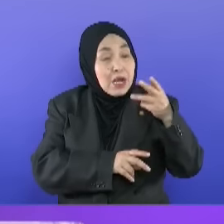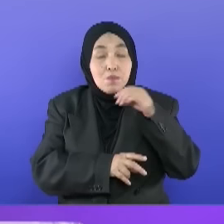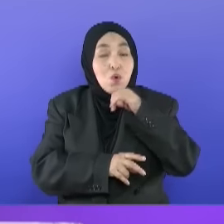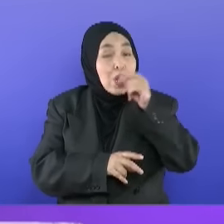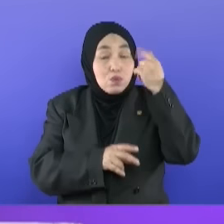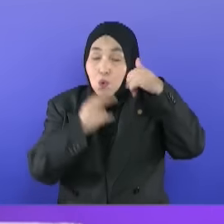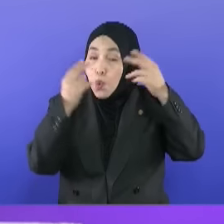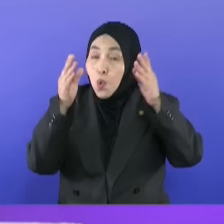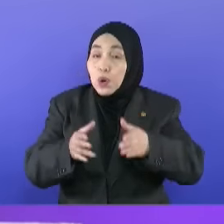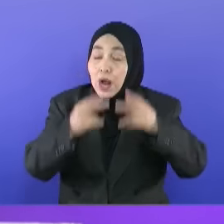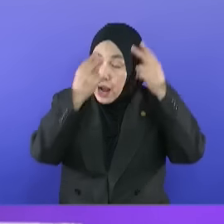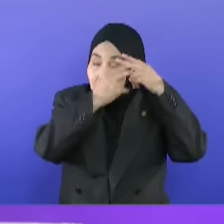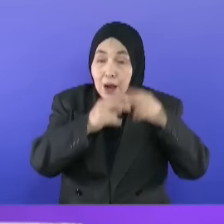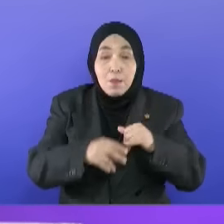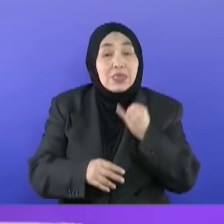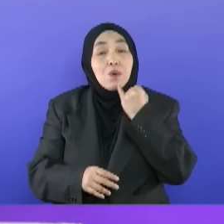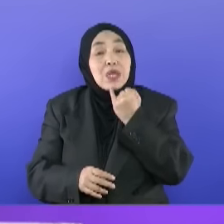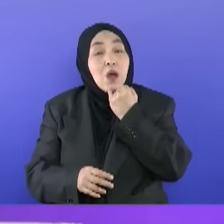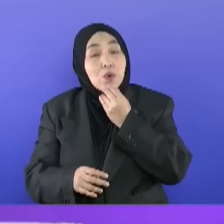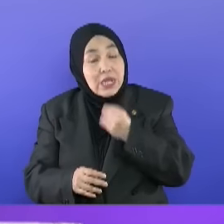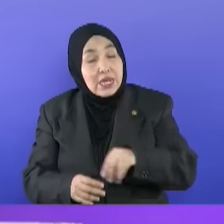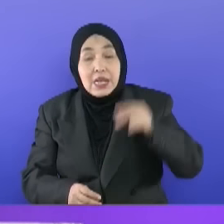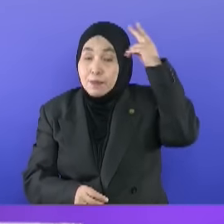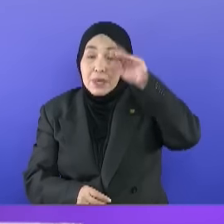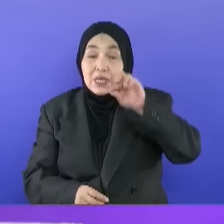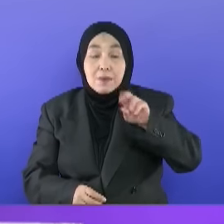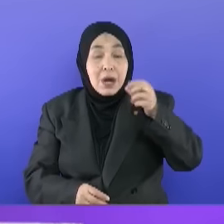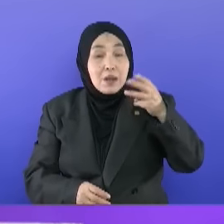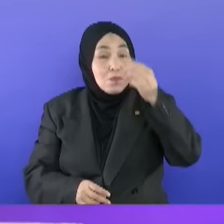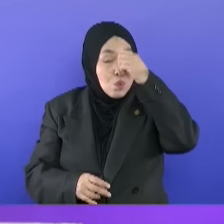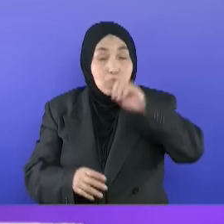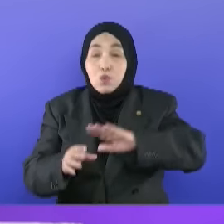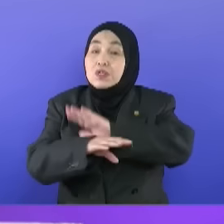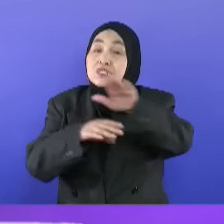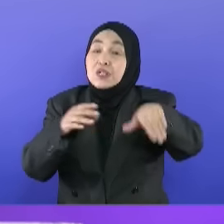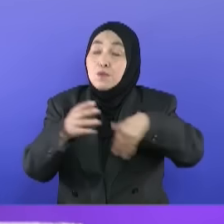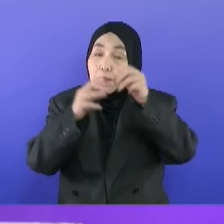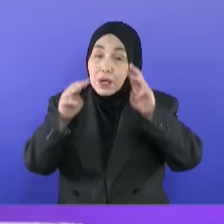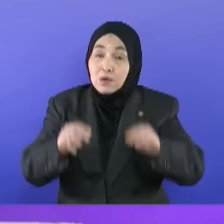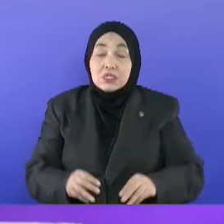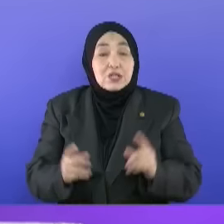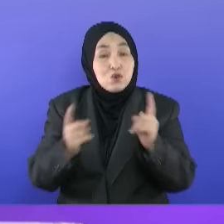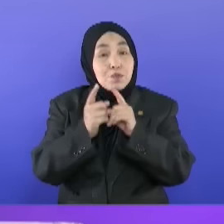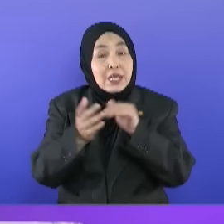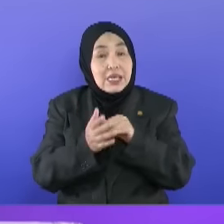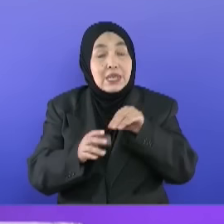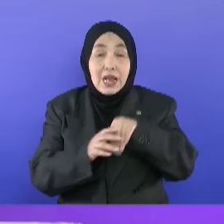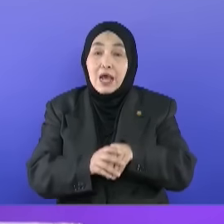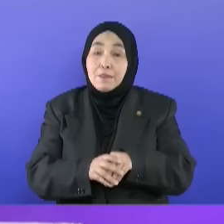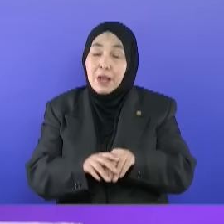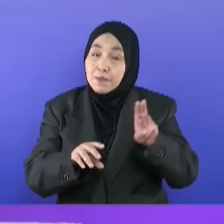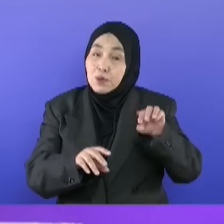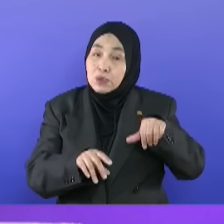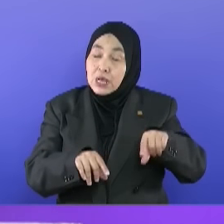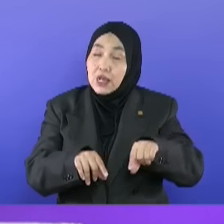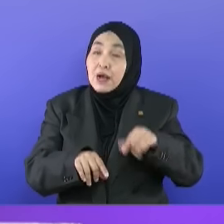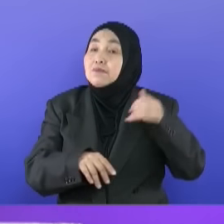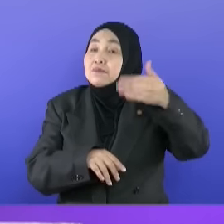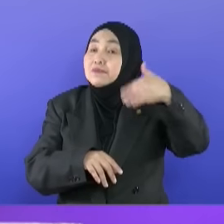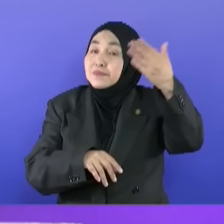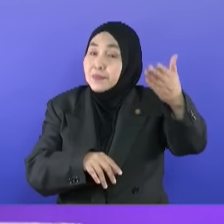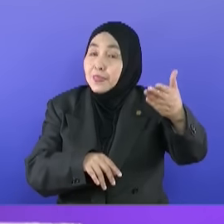orang Arab, bukan untuk orang Yahudi semata-mata. Nabi Ibrahim adalah untuk semua manusia. Kita bertemu lagi dalam My Quran Time. Dalam episod